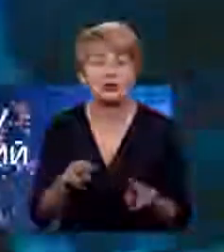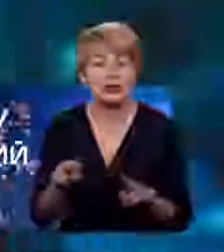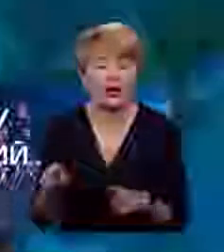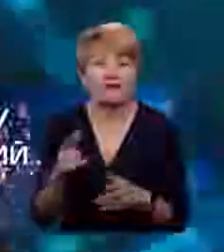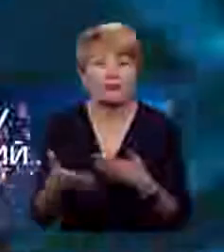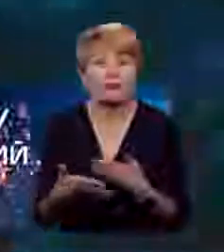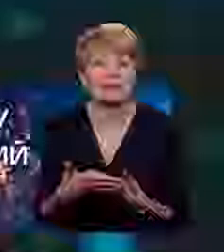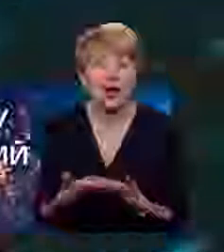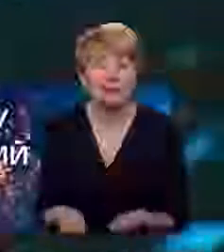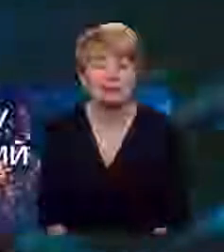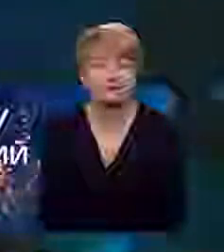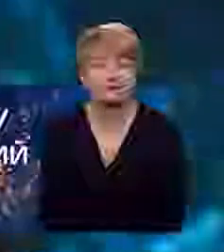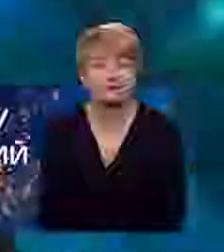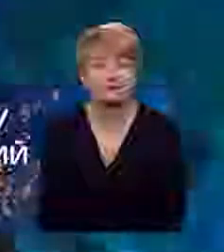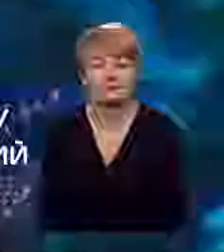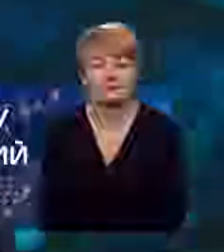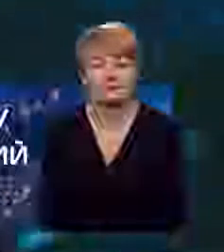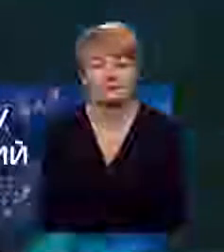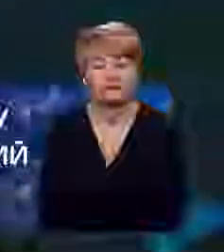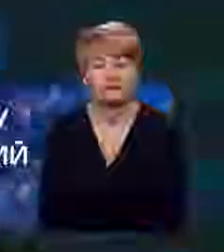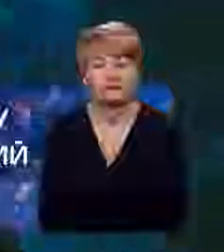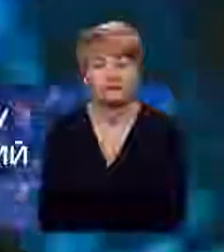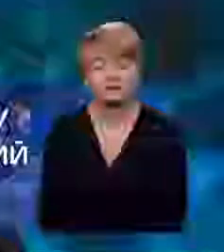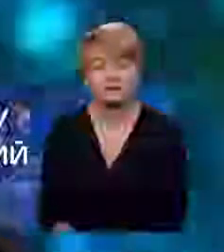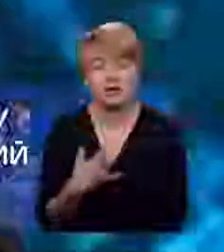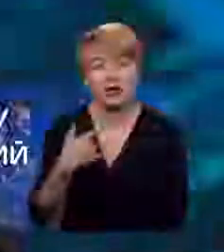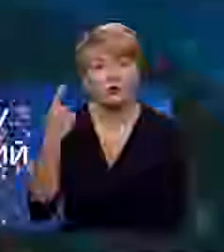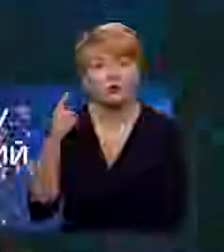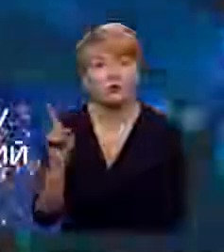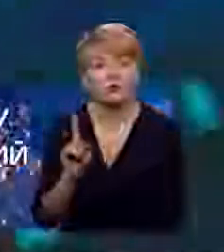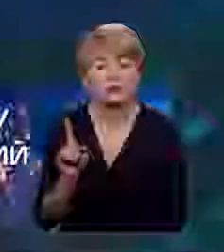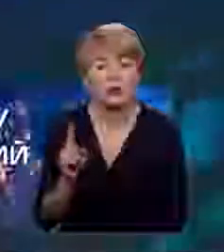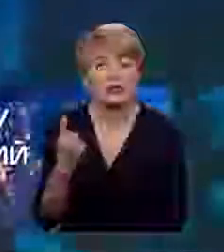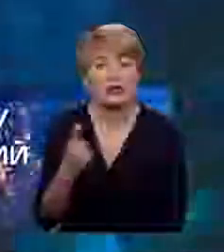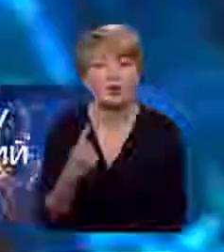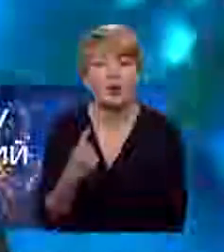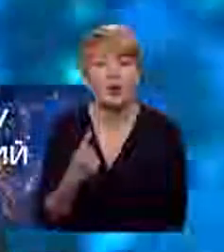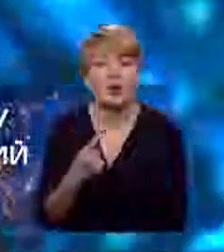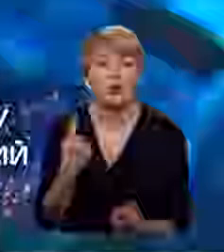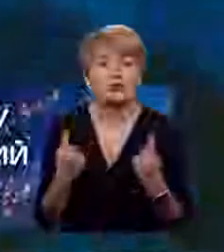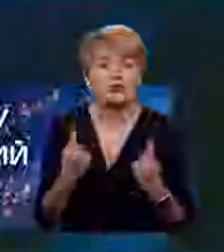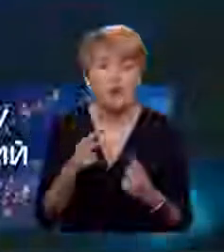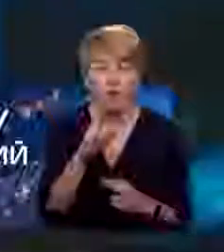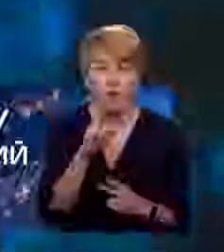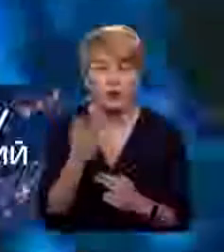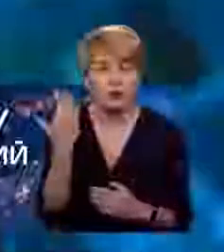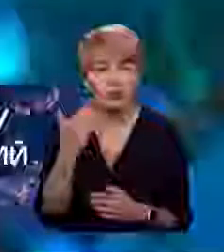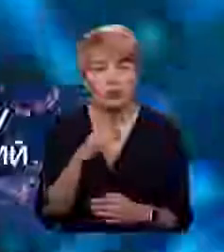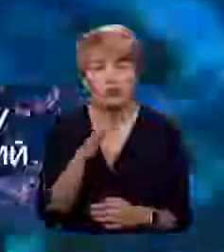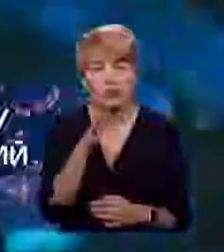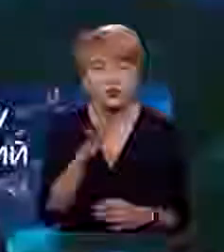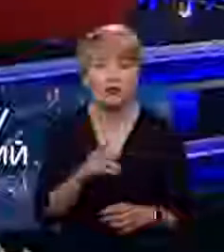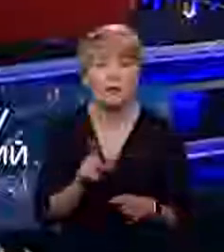зблизька. І думаю, що однією з ключових помилок того часу був той факт,